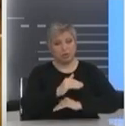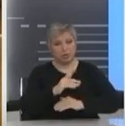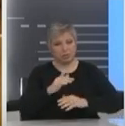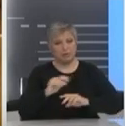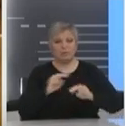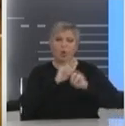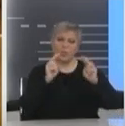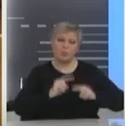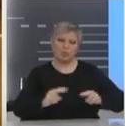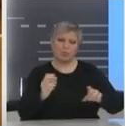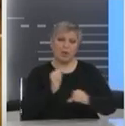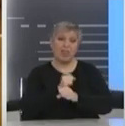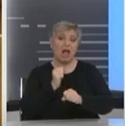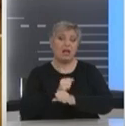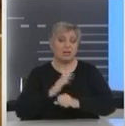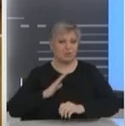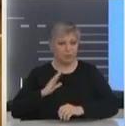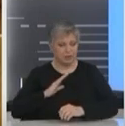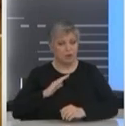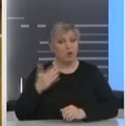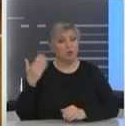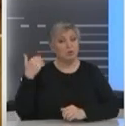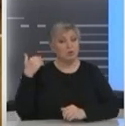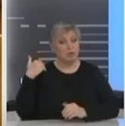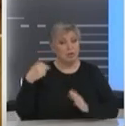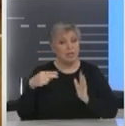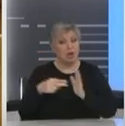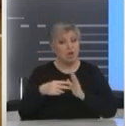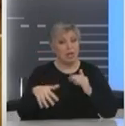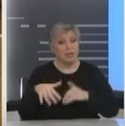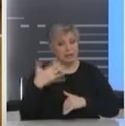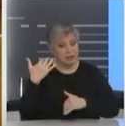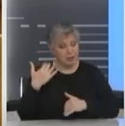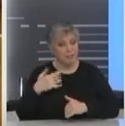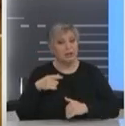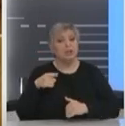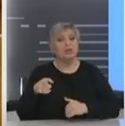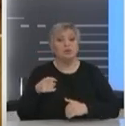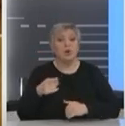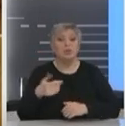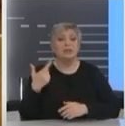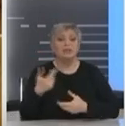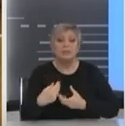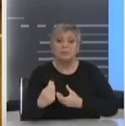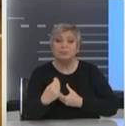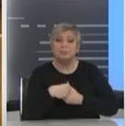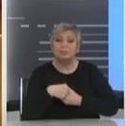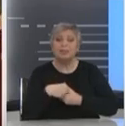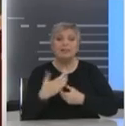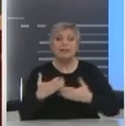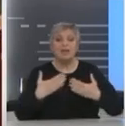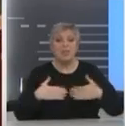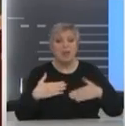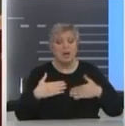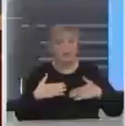μιλάει, ήξερε να τοποθετείται. Και τοποθετήθηκε υπέρ του ναι η ΓΕΣΕ στο δημοψήφισμα, στο